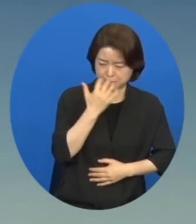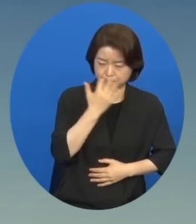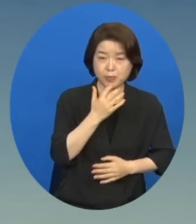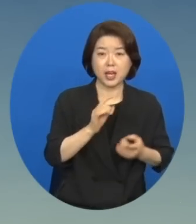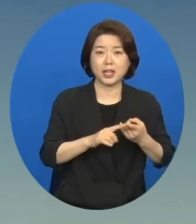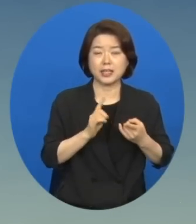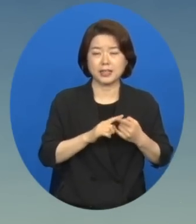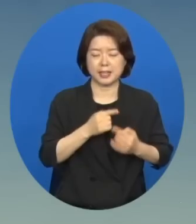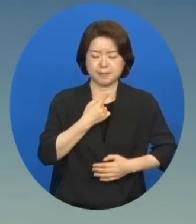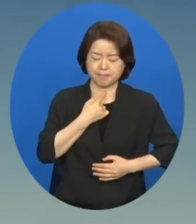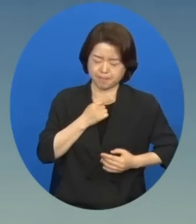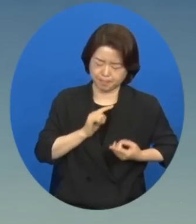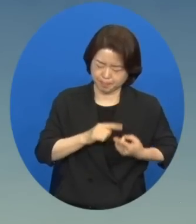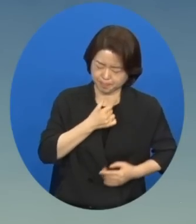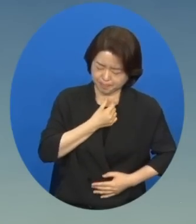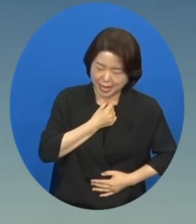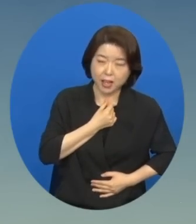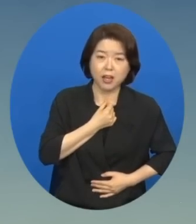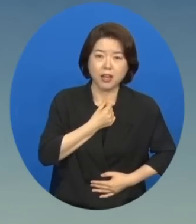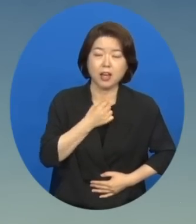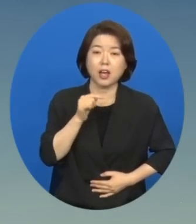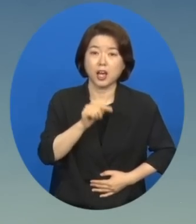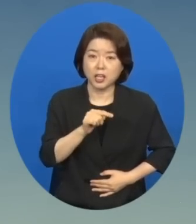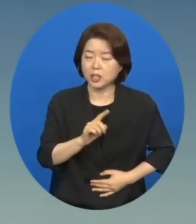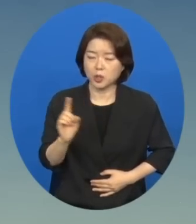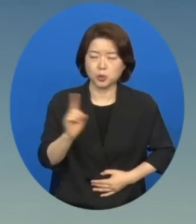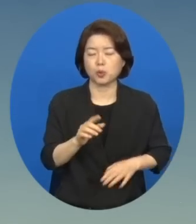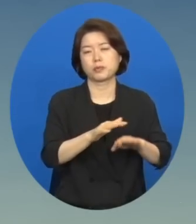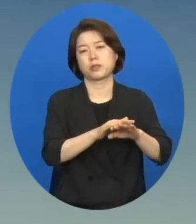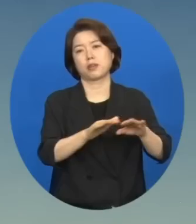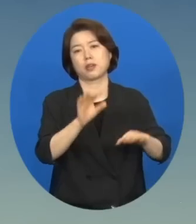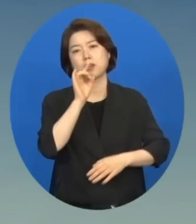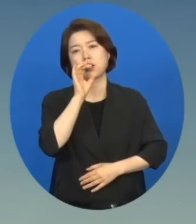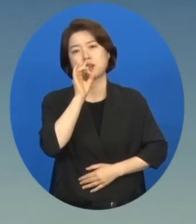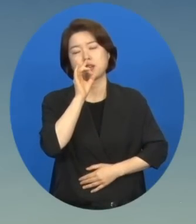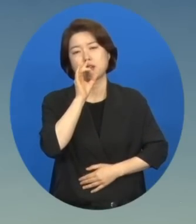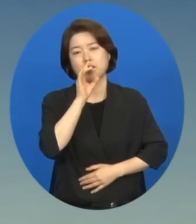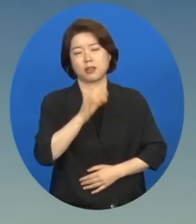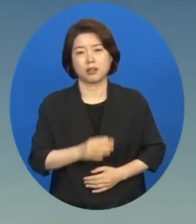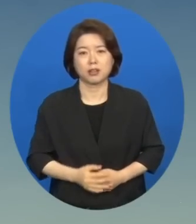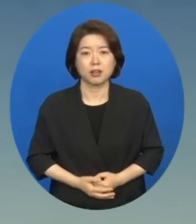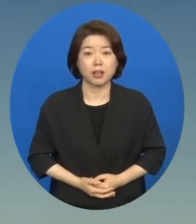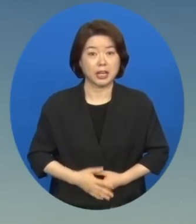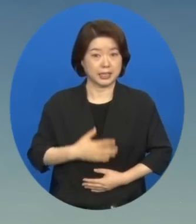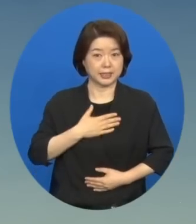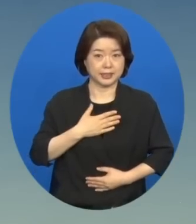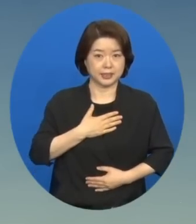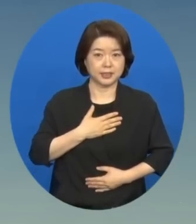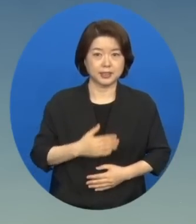욕정, 이게 도무지 해결이 안 되는 거예요. 제가